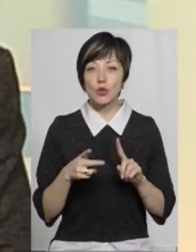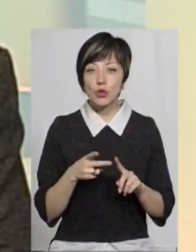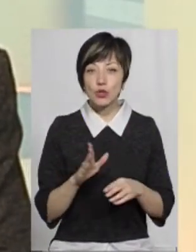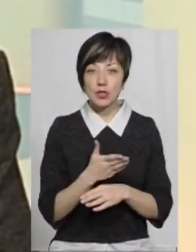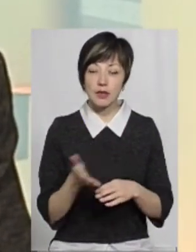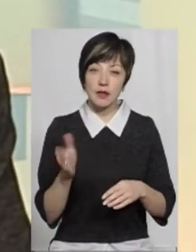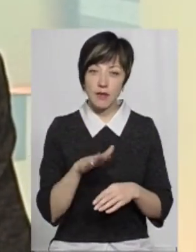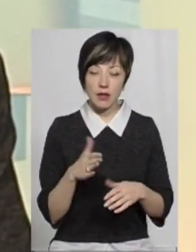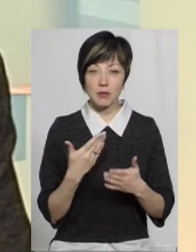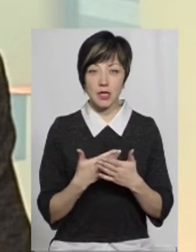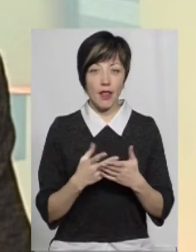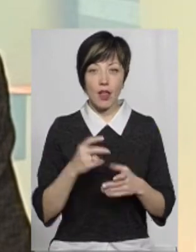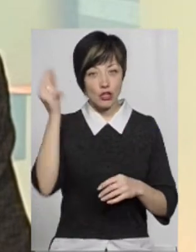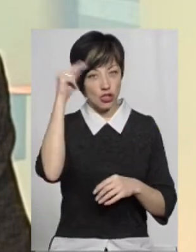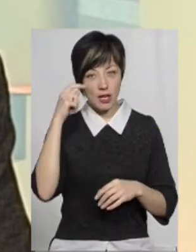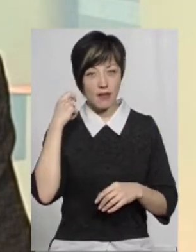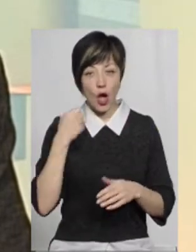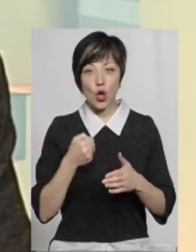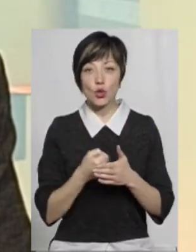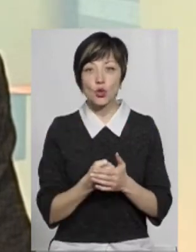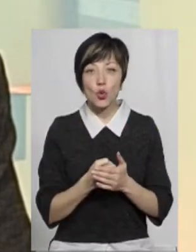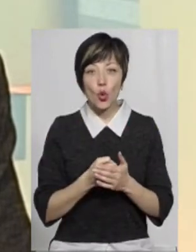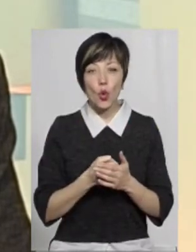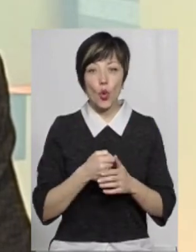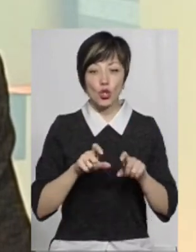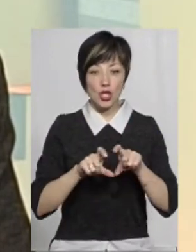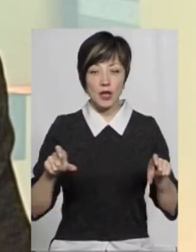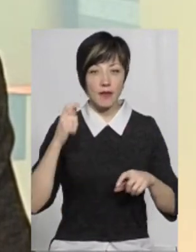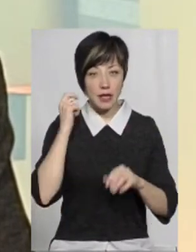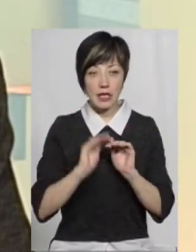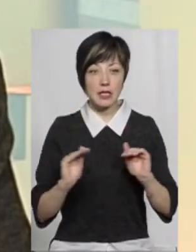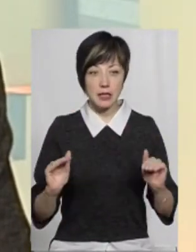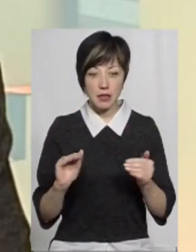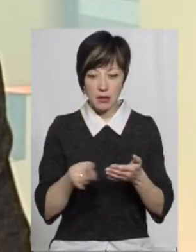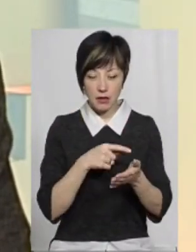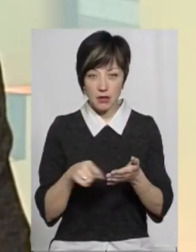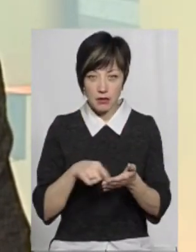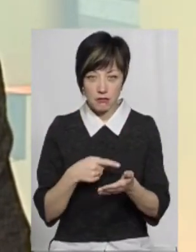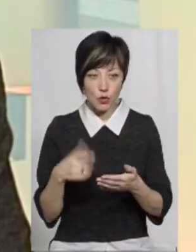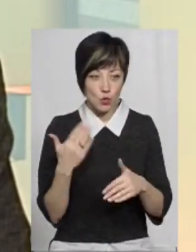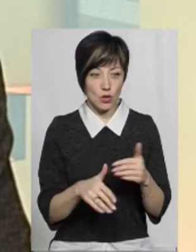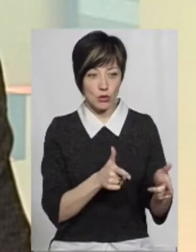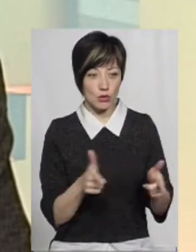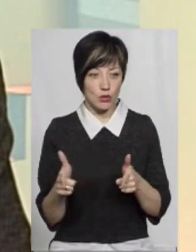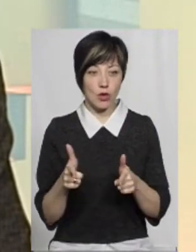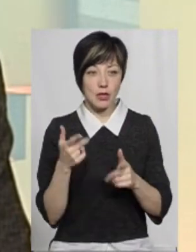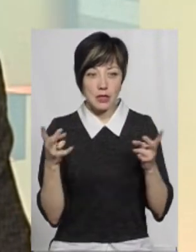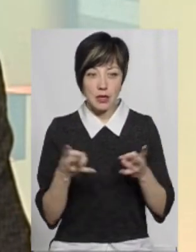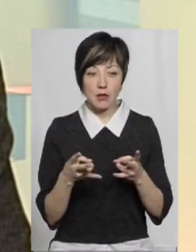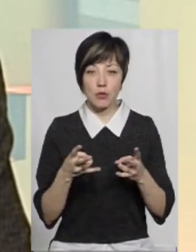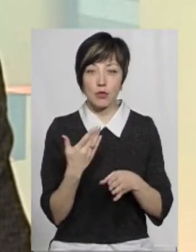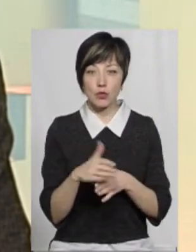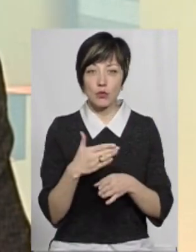на сьогоднішній день, давайте візьмемо не шкільний вік, а дошкільний вік. Діти знаходяться в ганджетах. Це про те, що їм вже